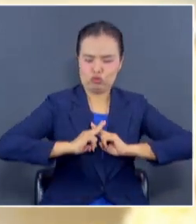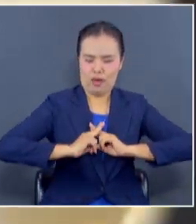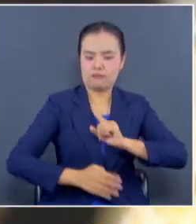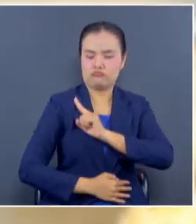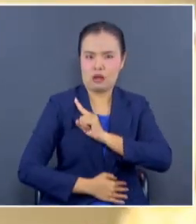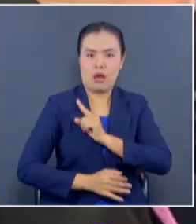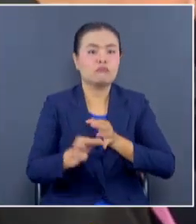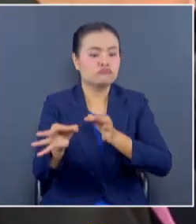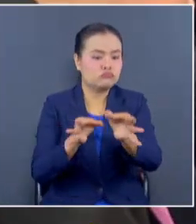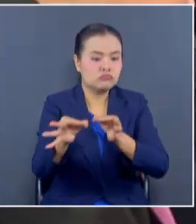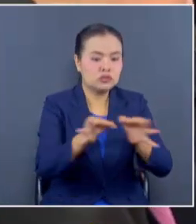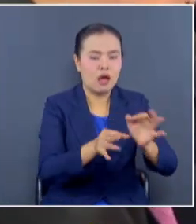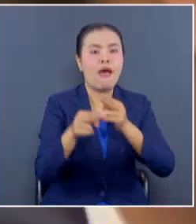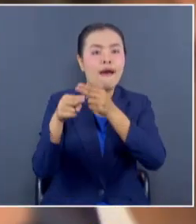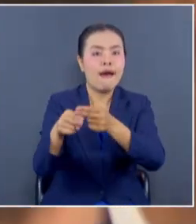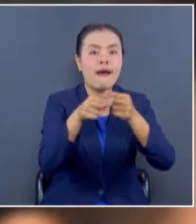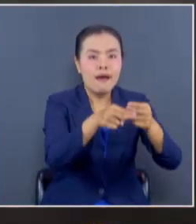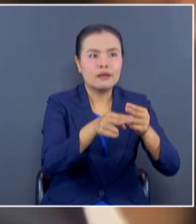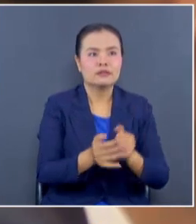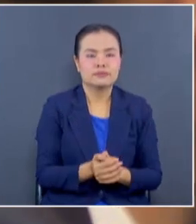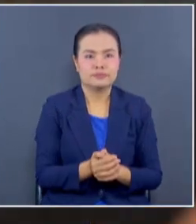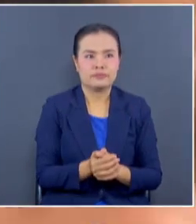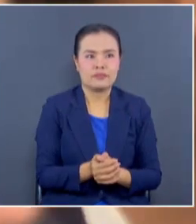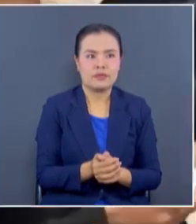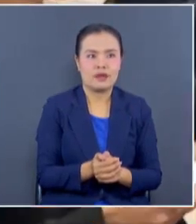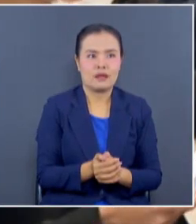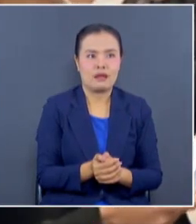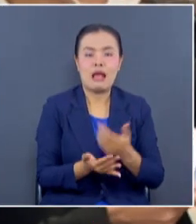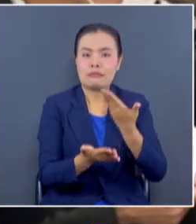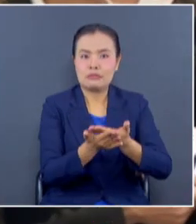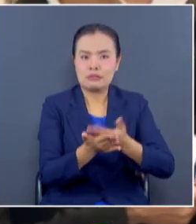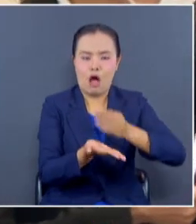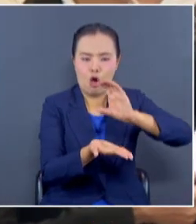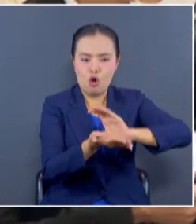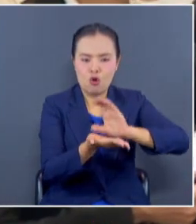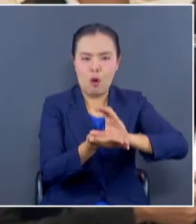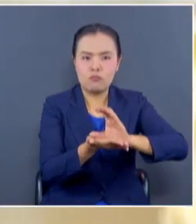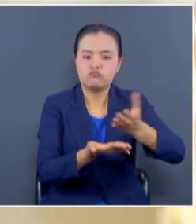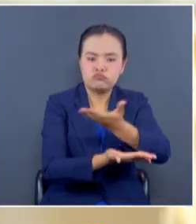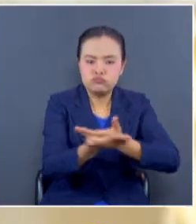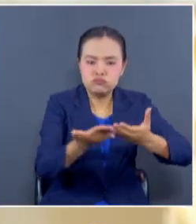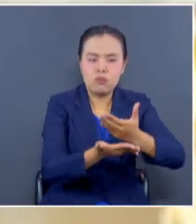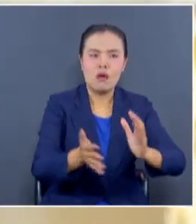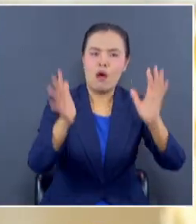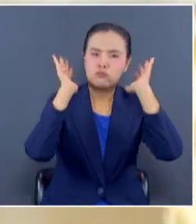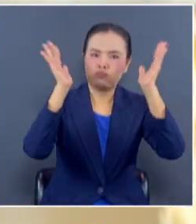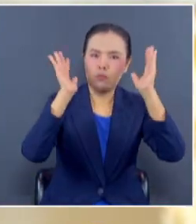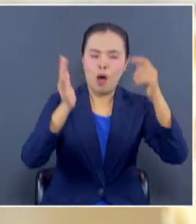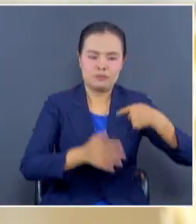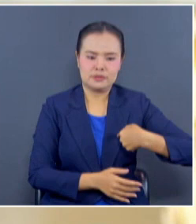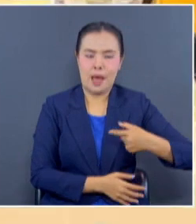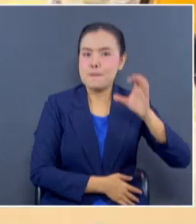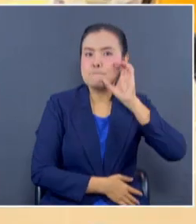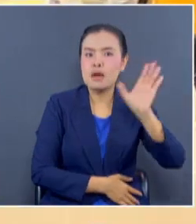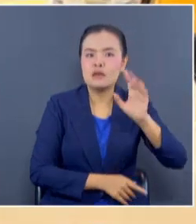ที่ก็ต้องชี้แจงกันไป เพราะว่าเขาบอกกันครับคุณผู้ชมการอภิปรายงบประมาณเนี่ยนะฮะเหมือนเป็นการซ้อมการอภิปรายไว้ วางใจ ที่จะมี